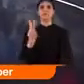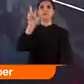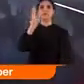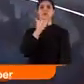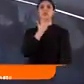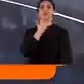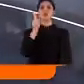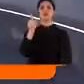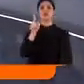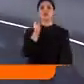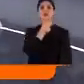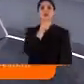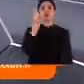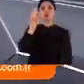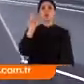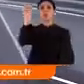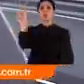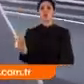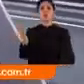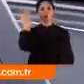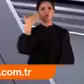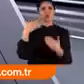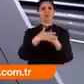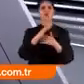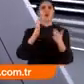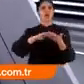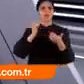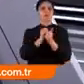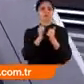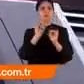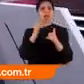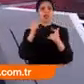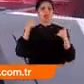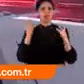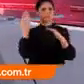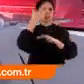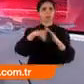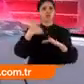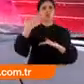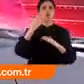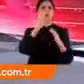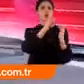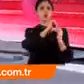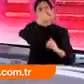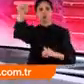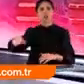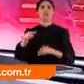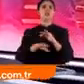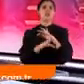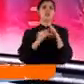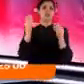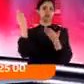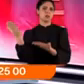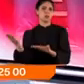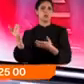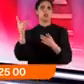23 yaşındaki Ufuk Keskin önceki gece arkadaşlarıyla birlikte gittiği gece kulübünden çıktıktan sonra bir grubun saldırısına uğramıştı ve hayatını kaybetmiş.